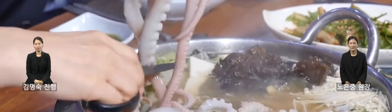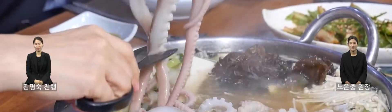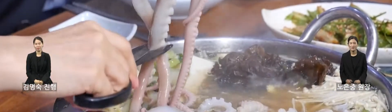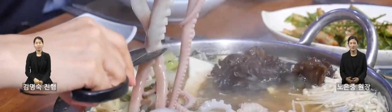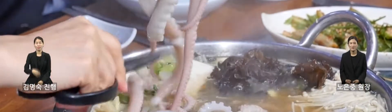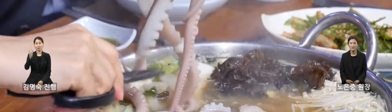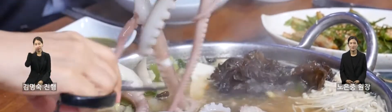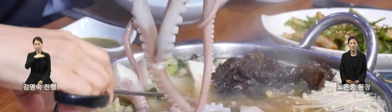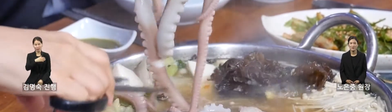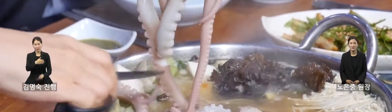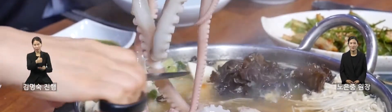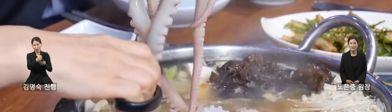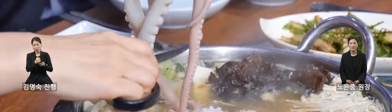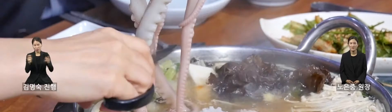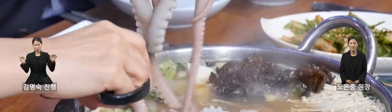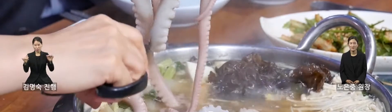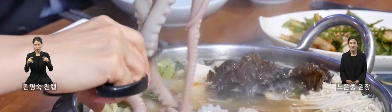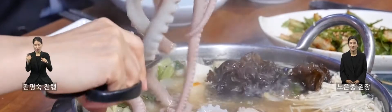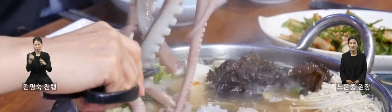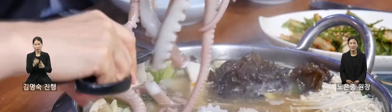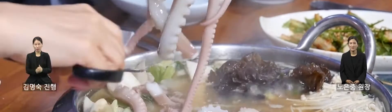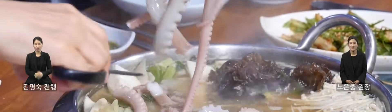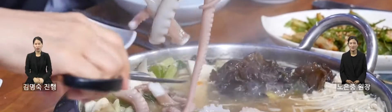그냥 저기 손님들 앞에서 늦지 말고